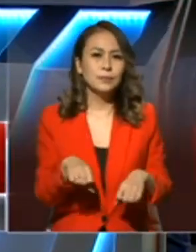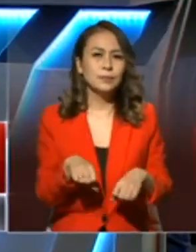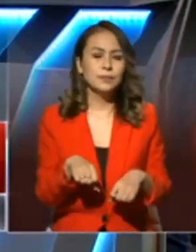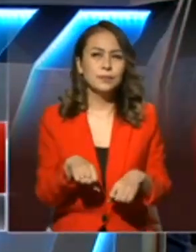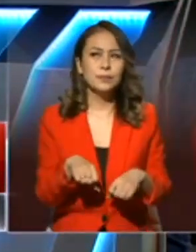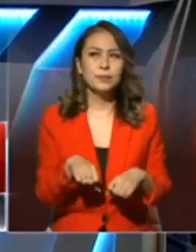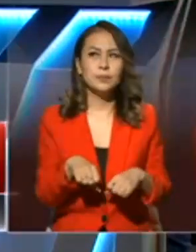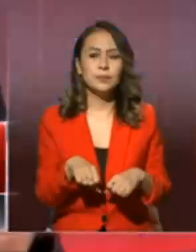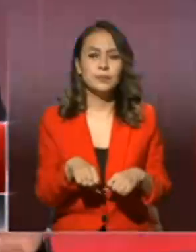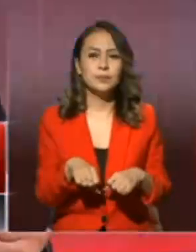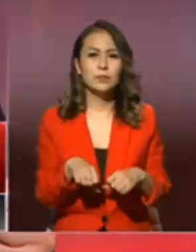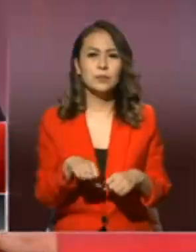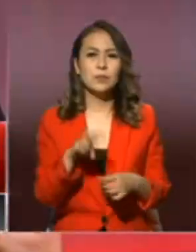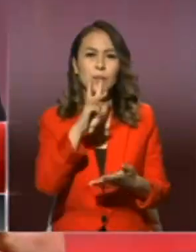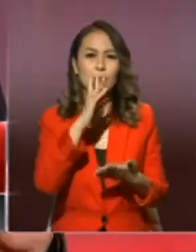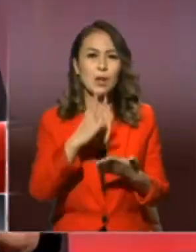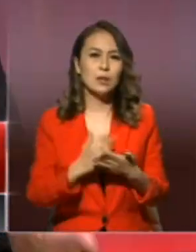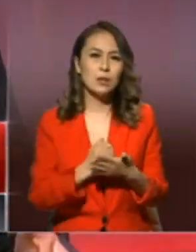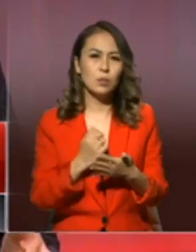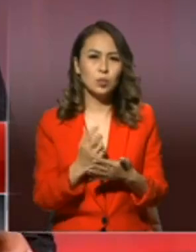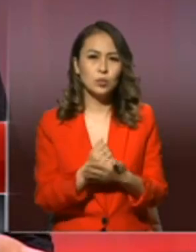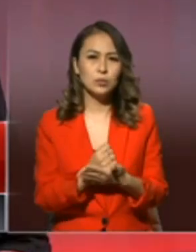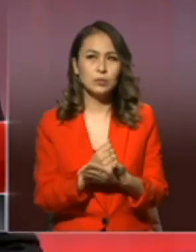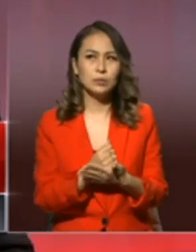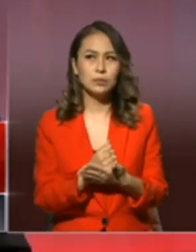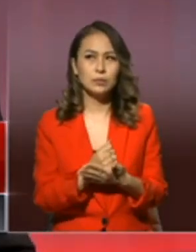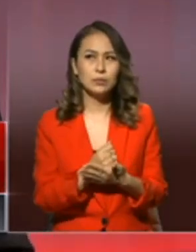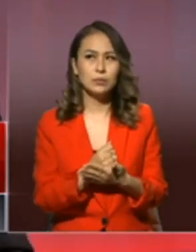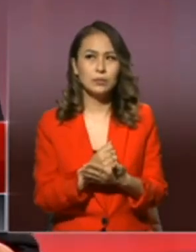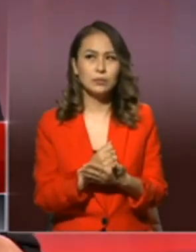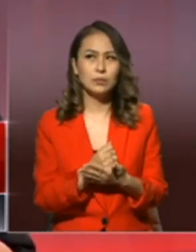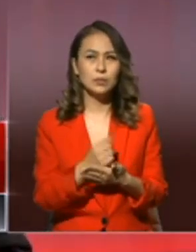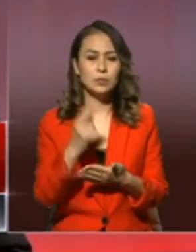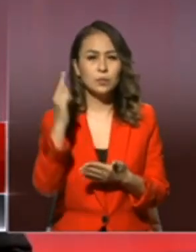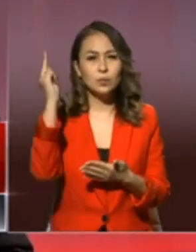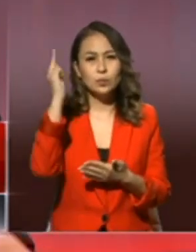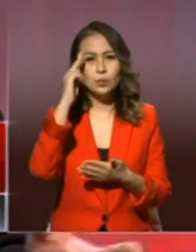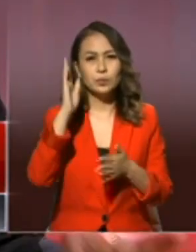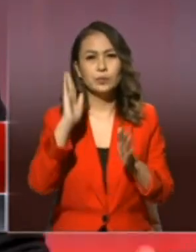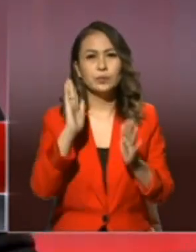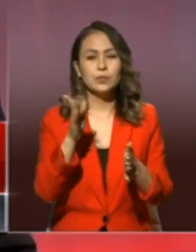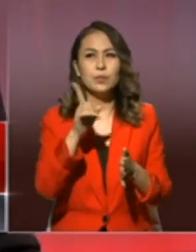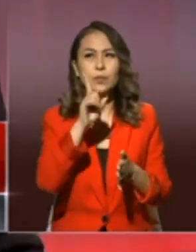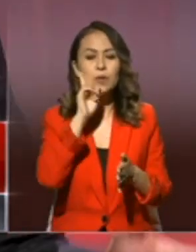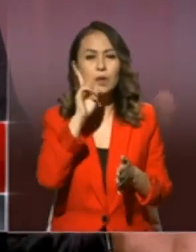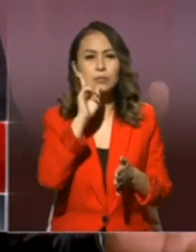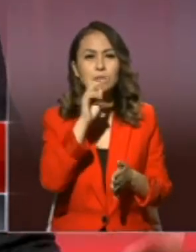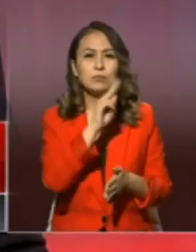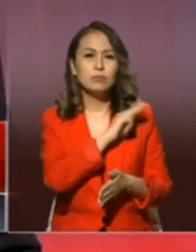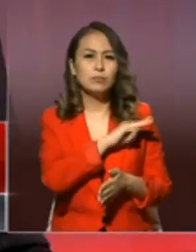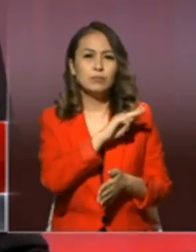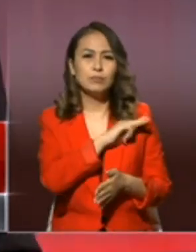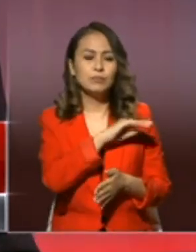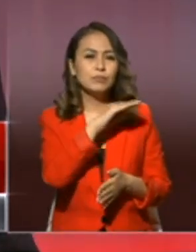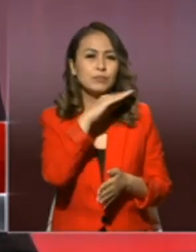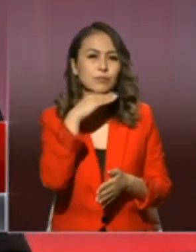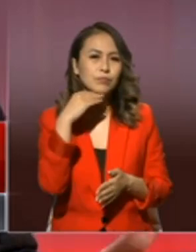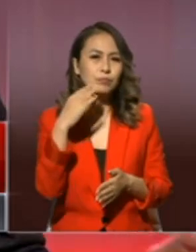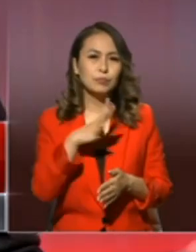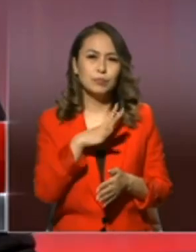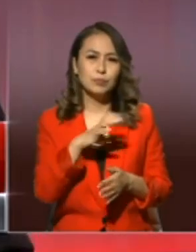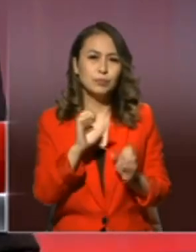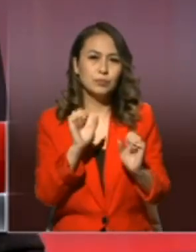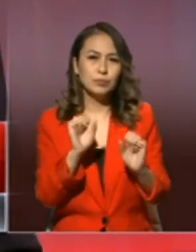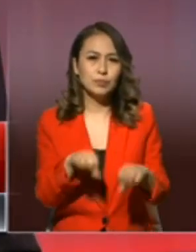жеңіл жолмен ақша табуға бейімделіп кетеді. Иә, солай кетіп кетеді. Жастар жұмыс істегісі келмейді. Ол ақша бітеді. Неткісі